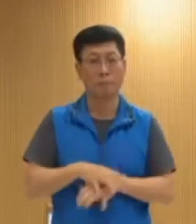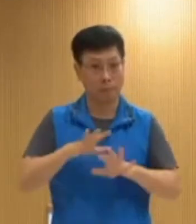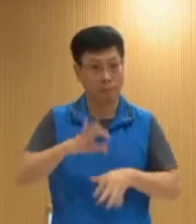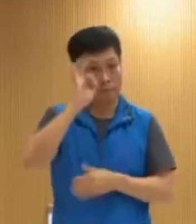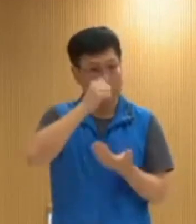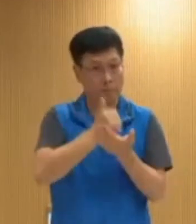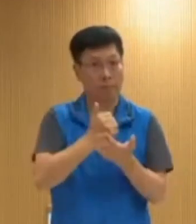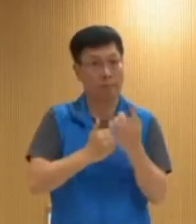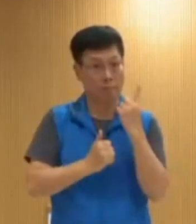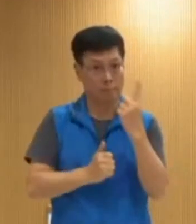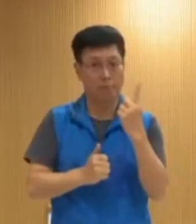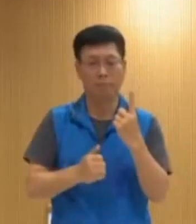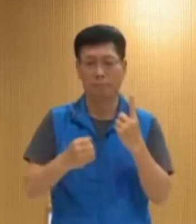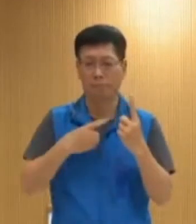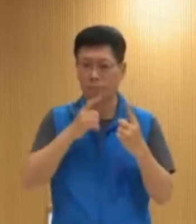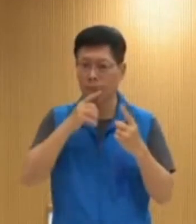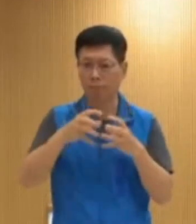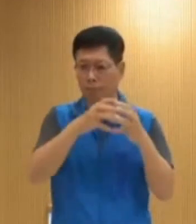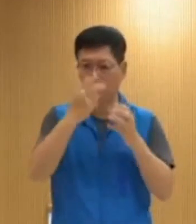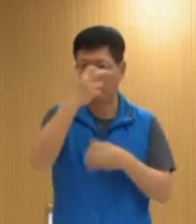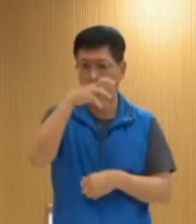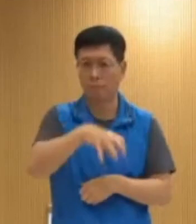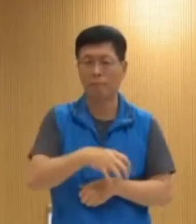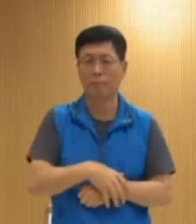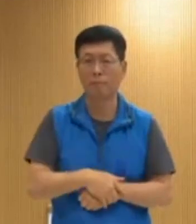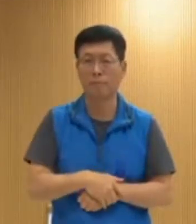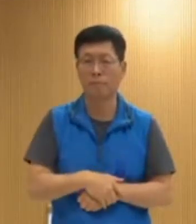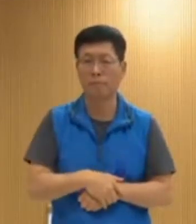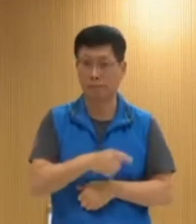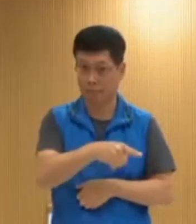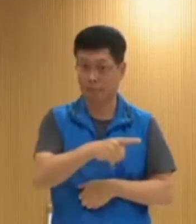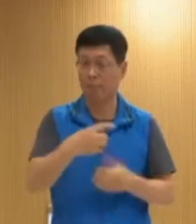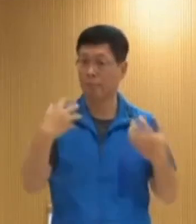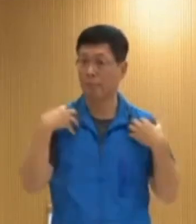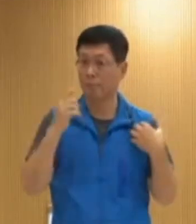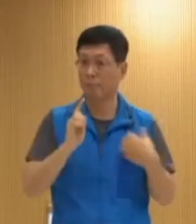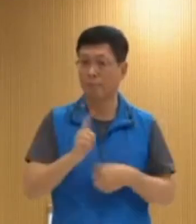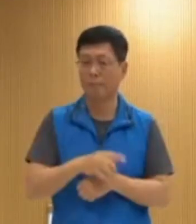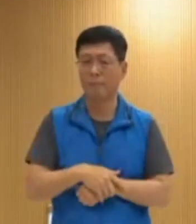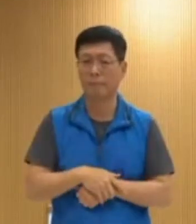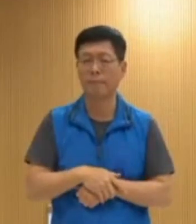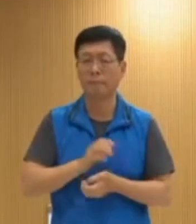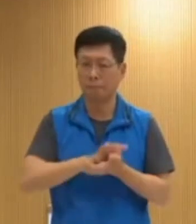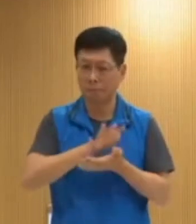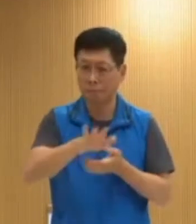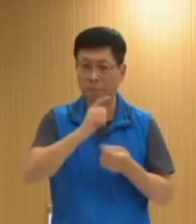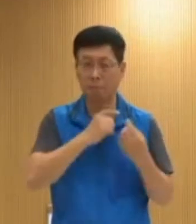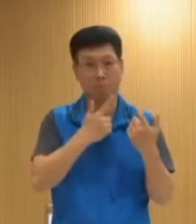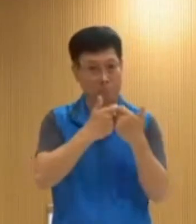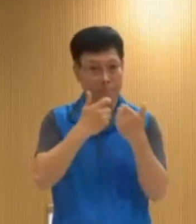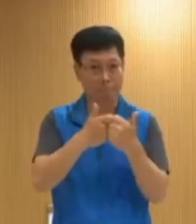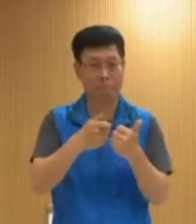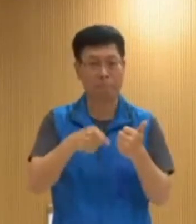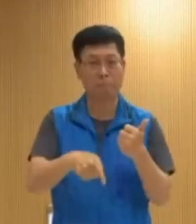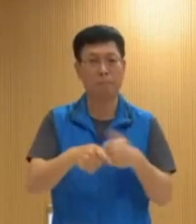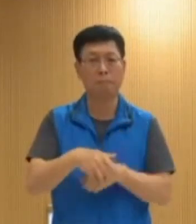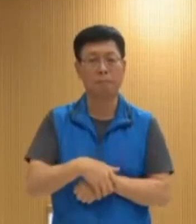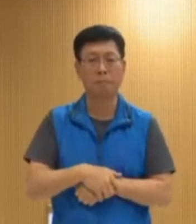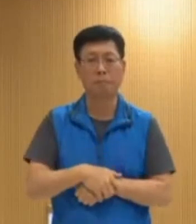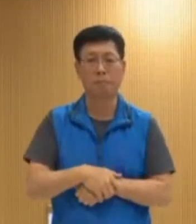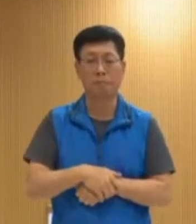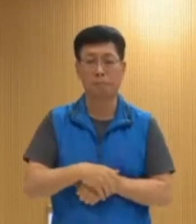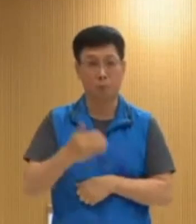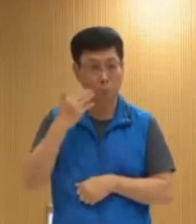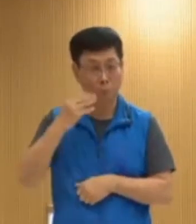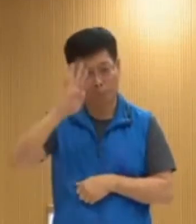间集中检疫所来作为我们应应的这个所有